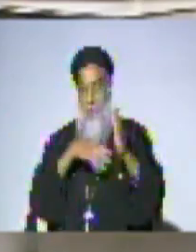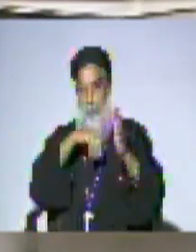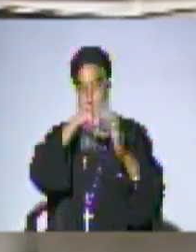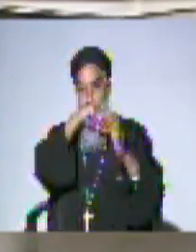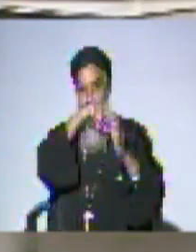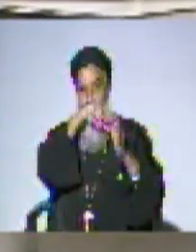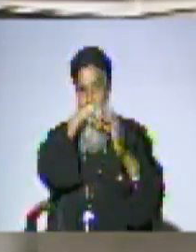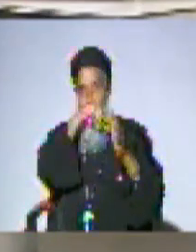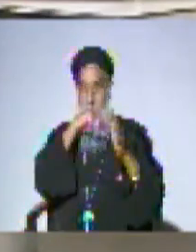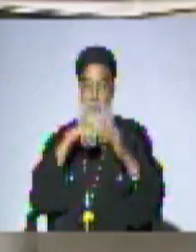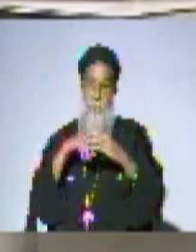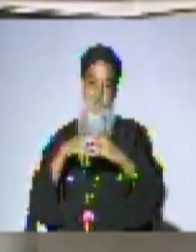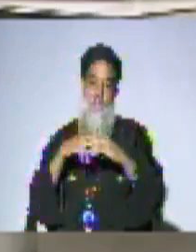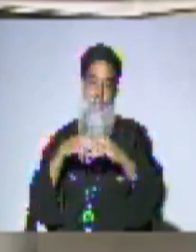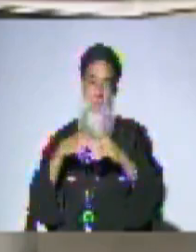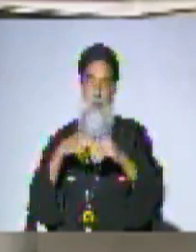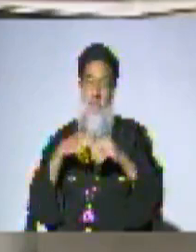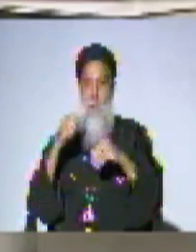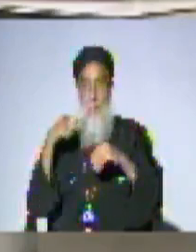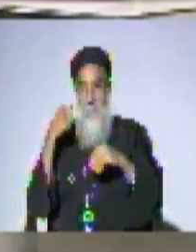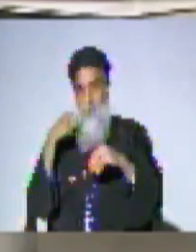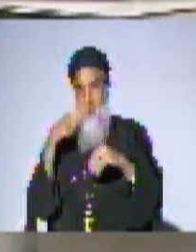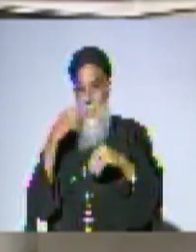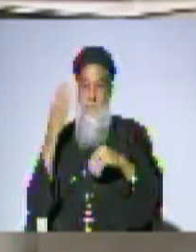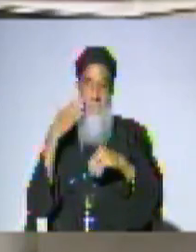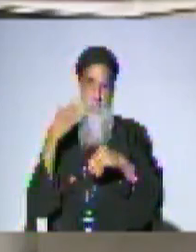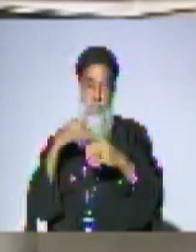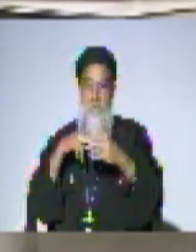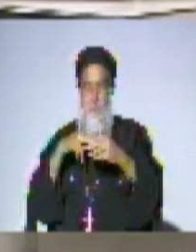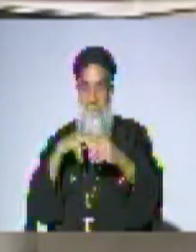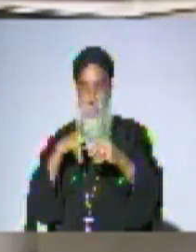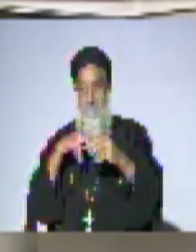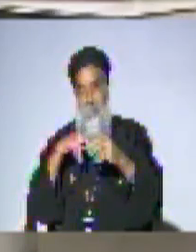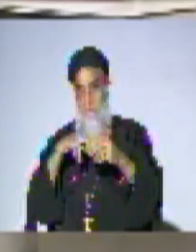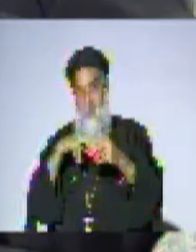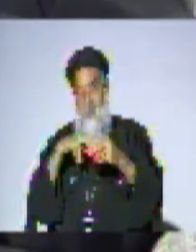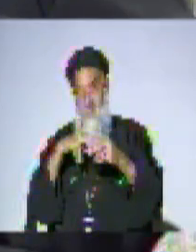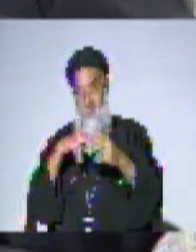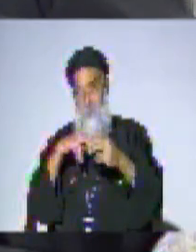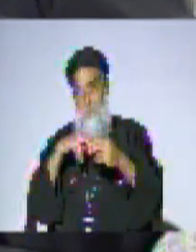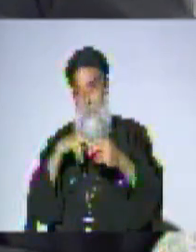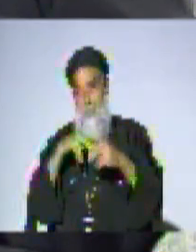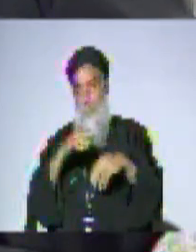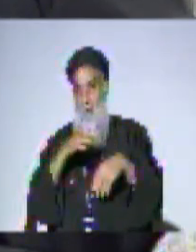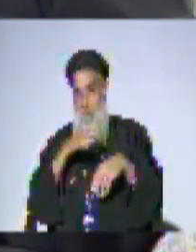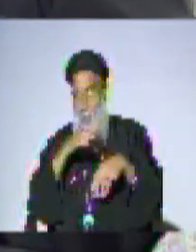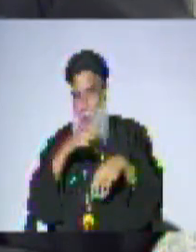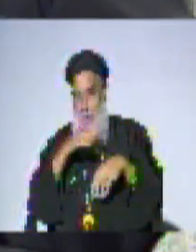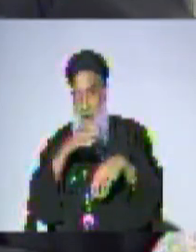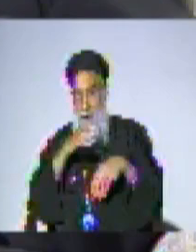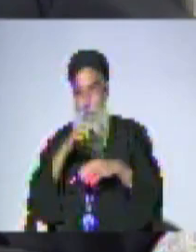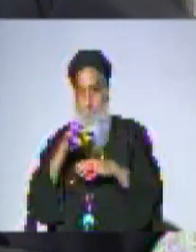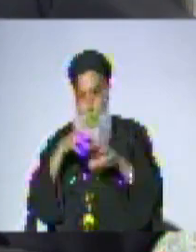الحبشية مش عندنا يعني. أبونا مرقس داود ترجم 14 قداس تقريبا